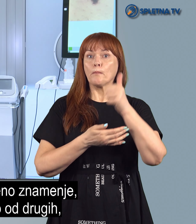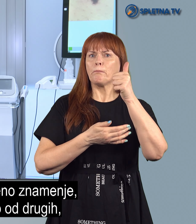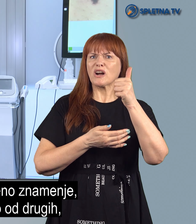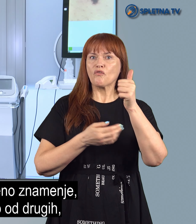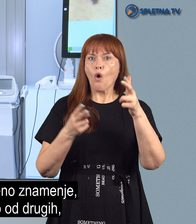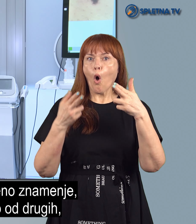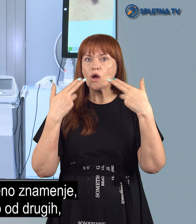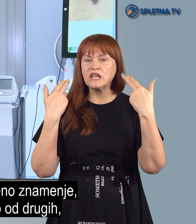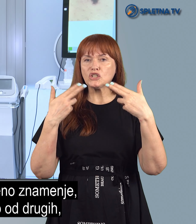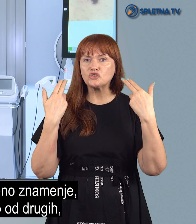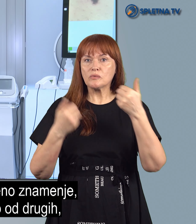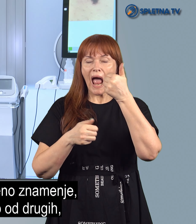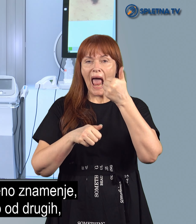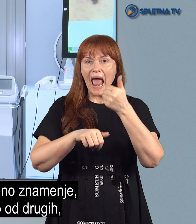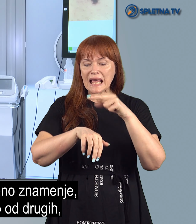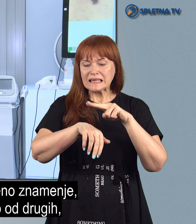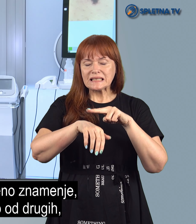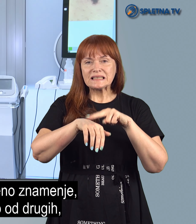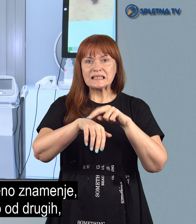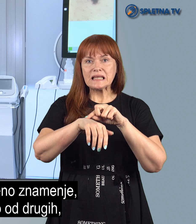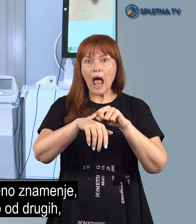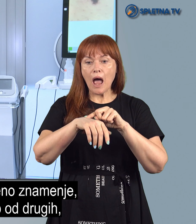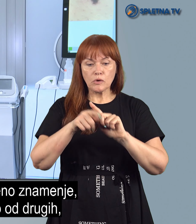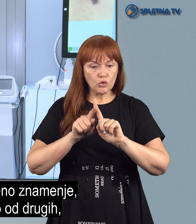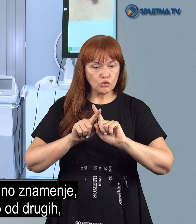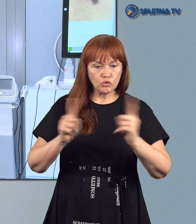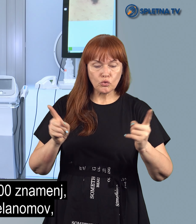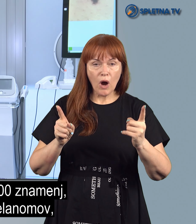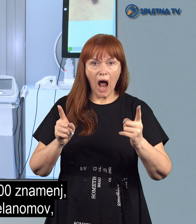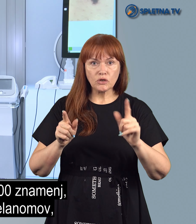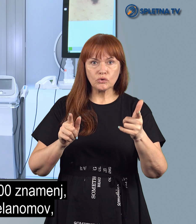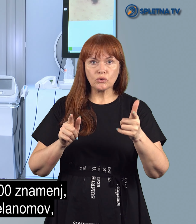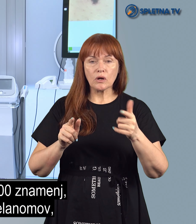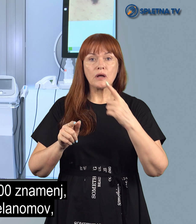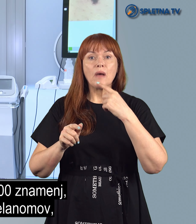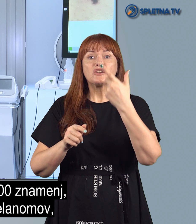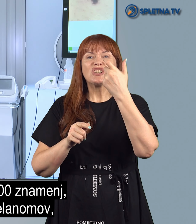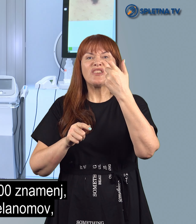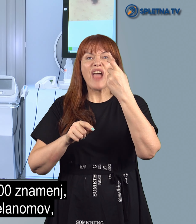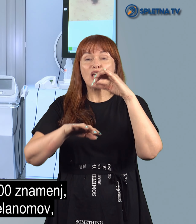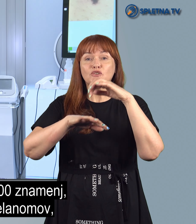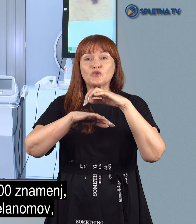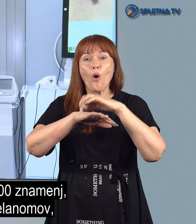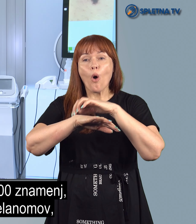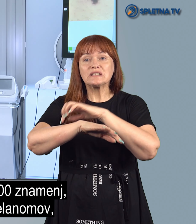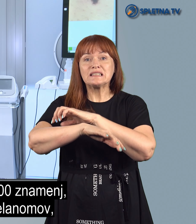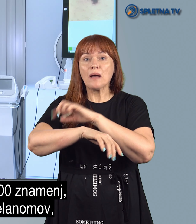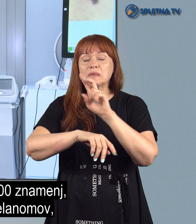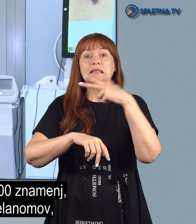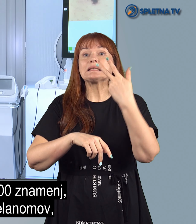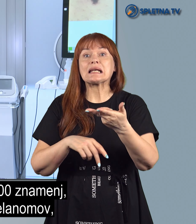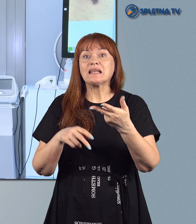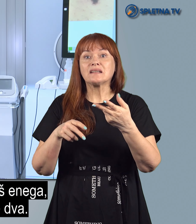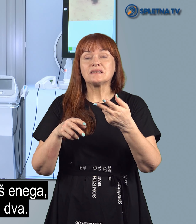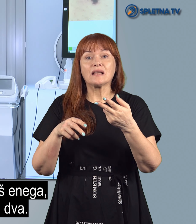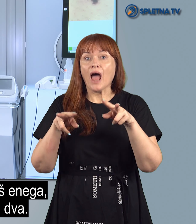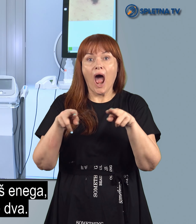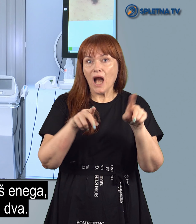Najprej iščemo eno znamenje, ki je drugačno kot druga. Ker nekdo nima, če imaš 200 znamen, nimaš 30